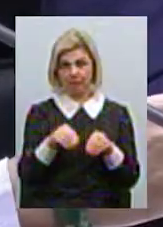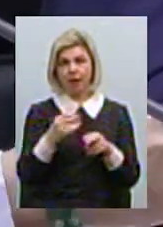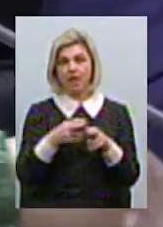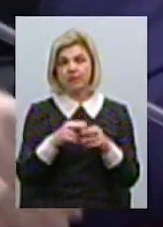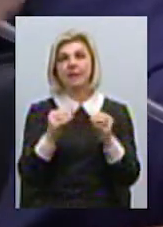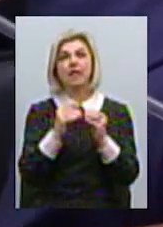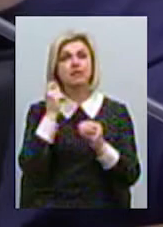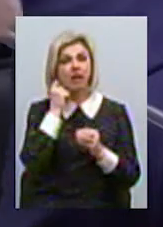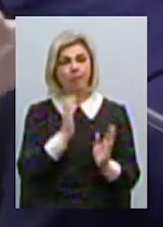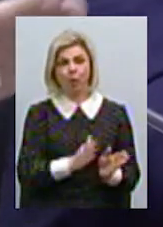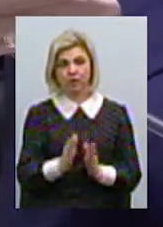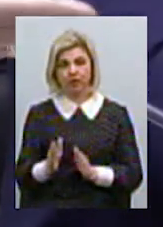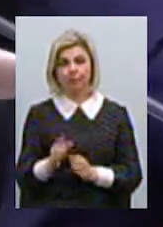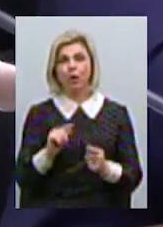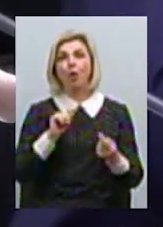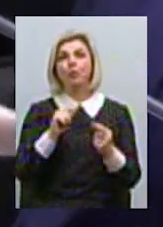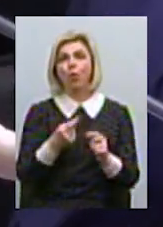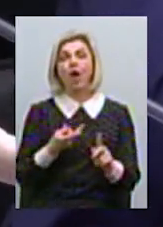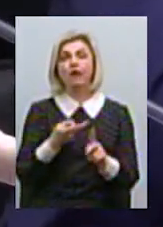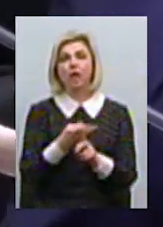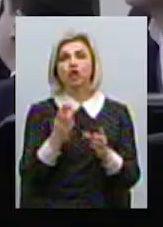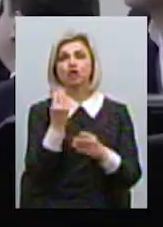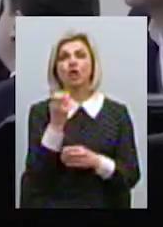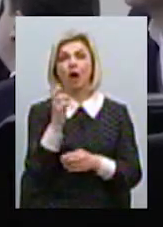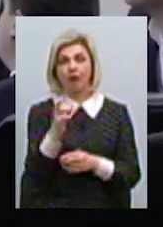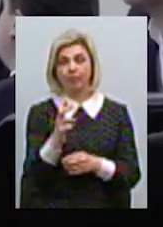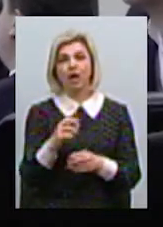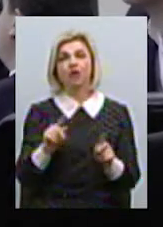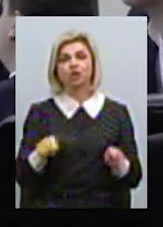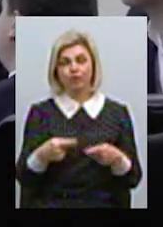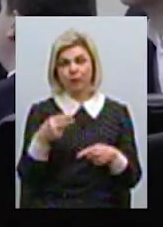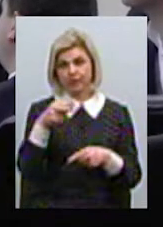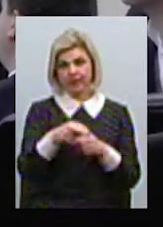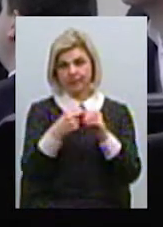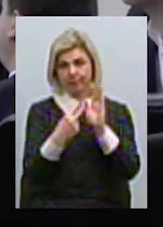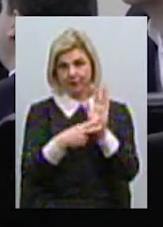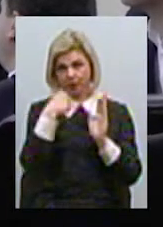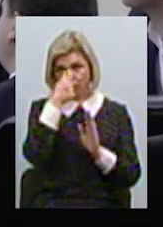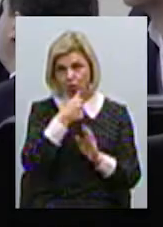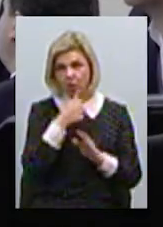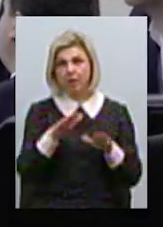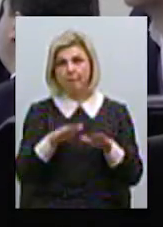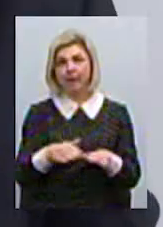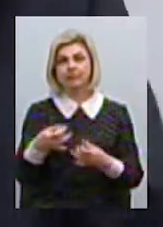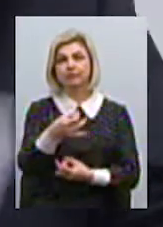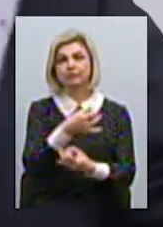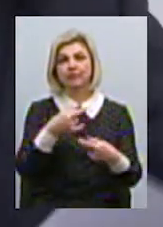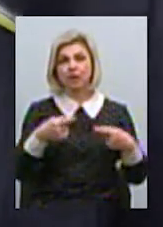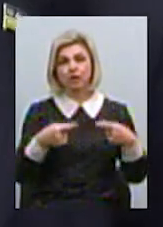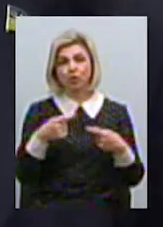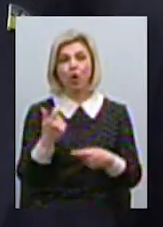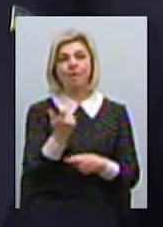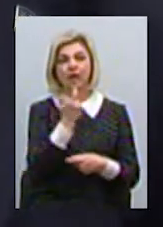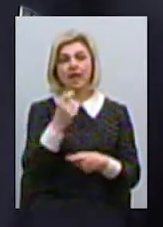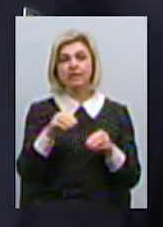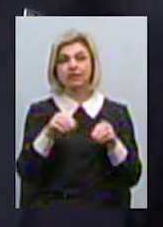підряд. Антирейдерський штаб при облдержадміністрації, створений 2017 року, став місцем для дискусії між власниками земельних